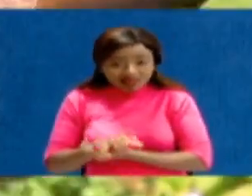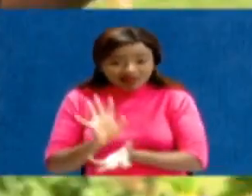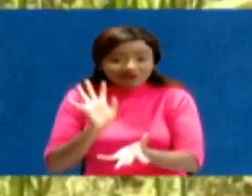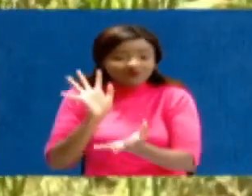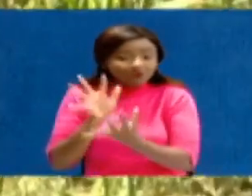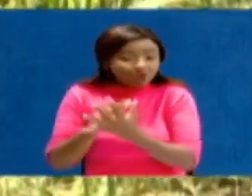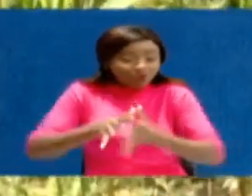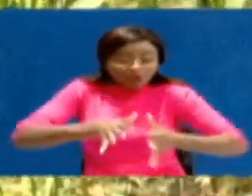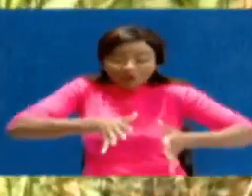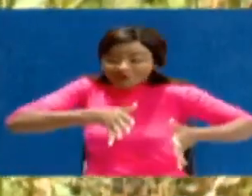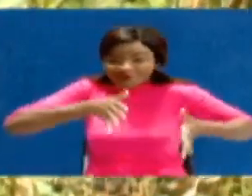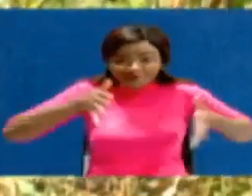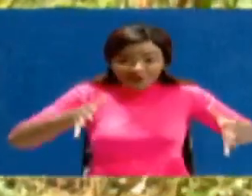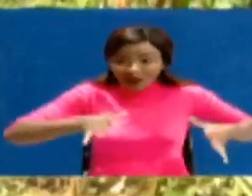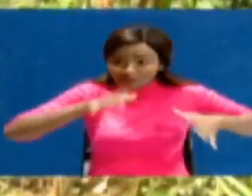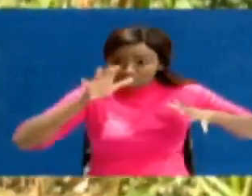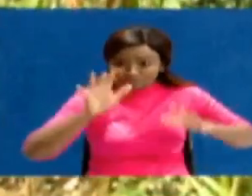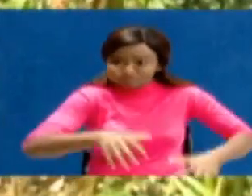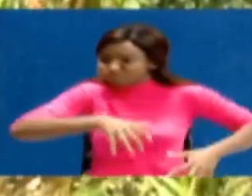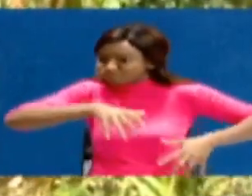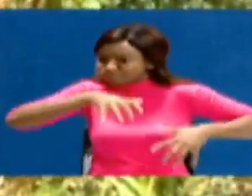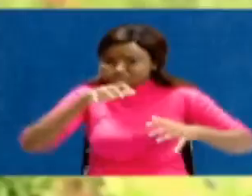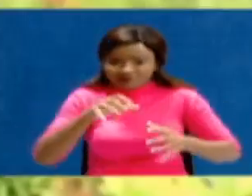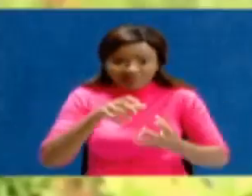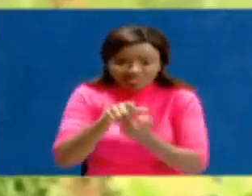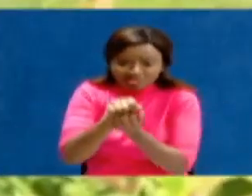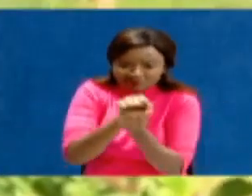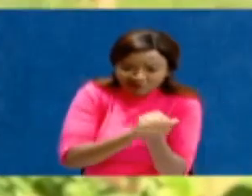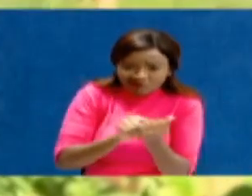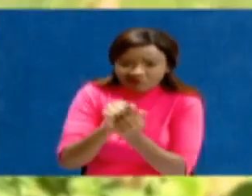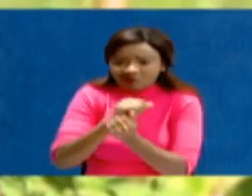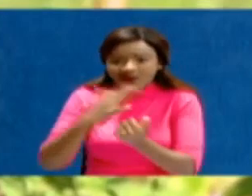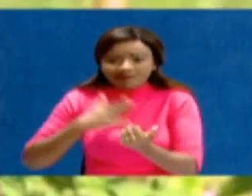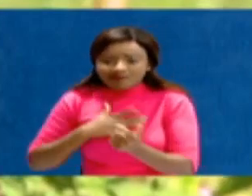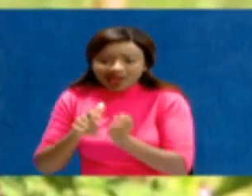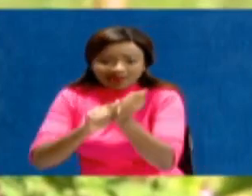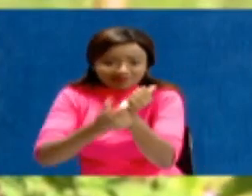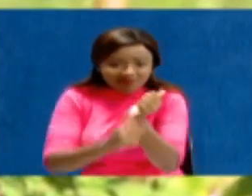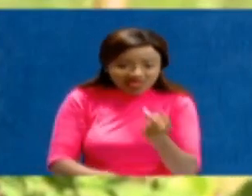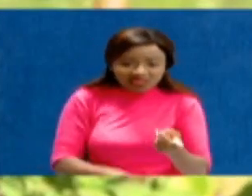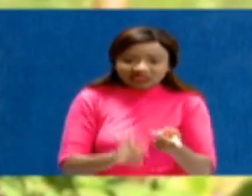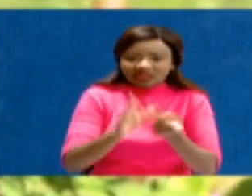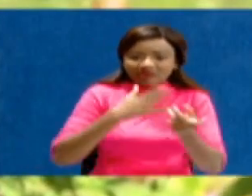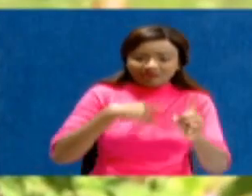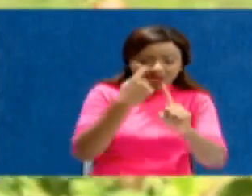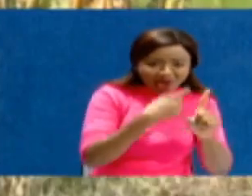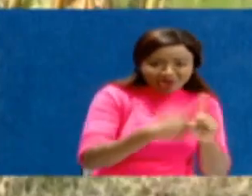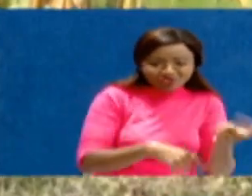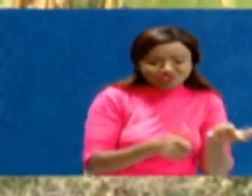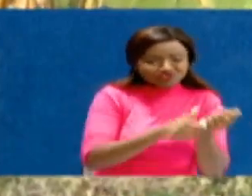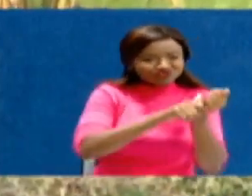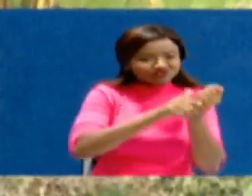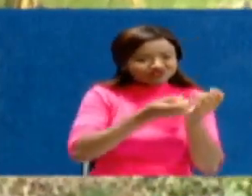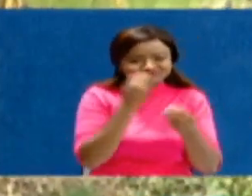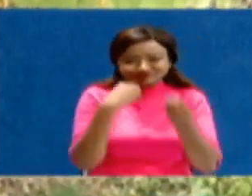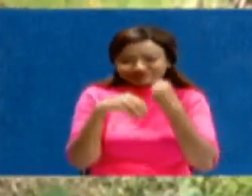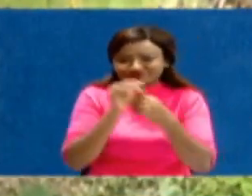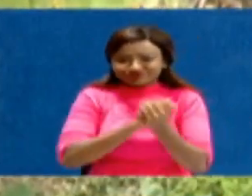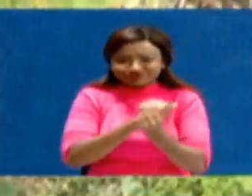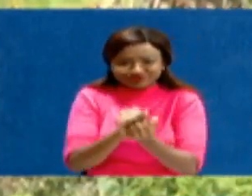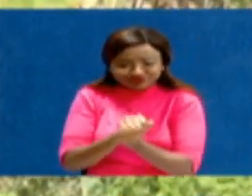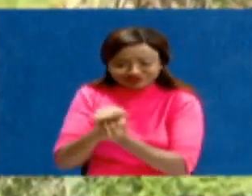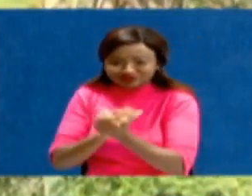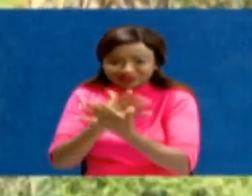kubwa nasenda ng'ombe. Nakula mahindi yangu na viazi na mboga. Hali hii ni sawia katika